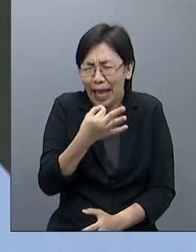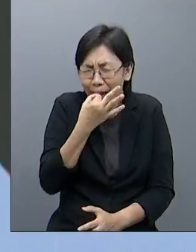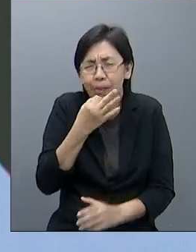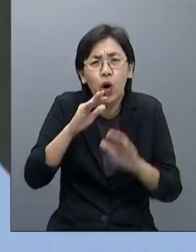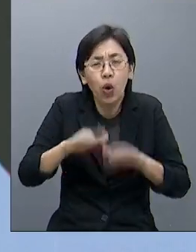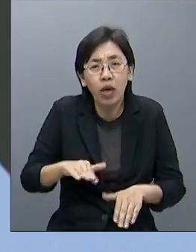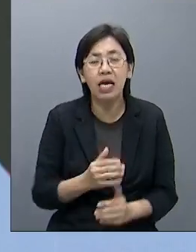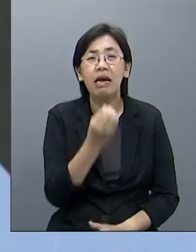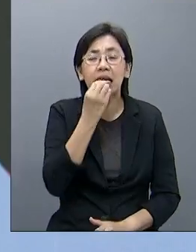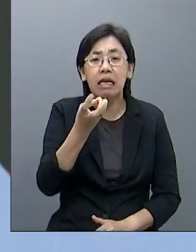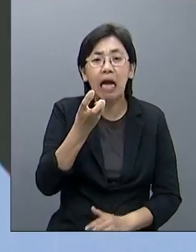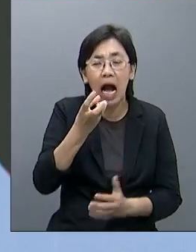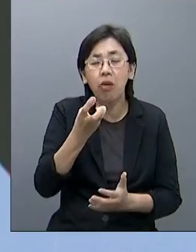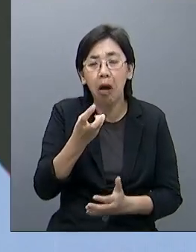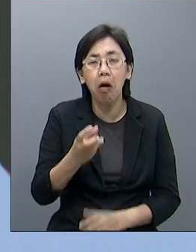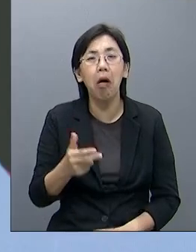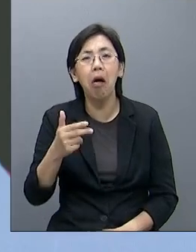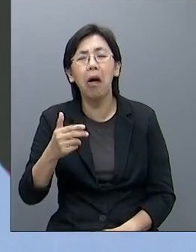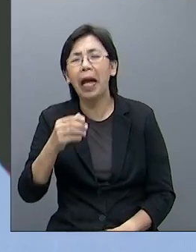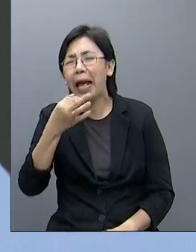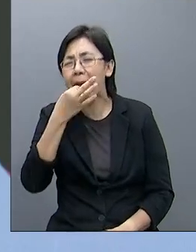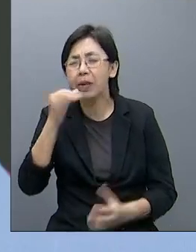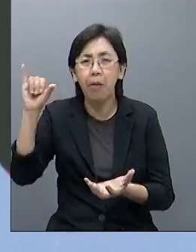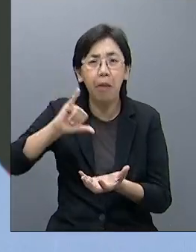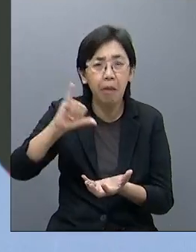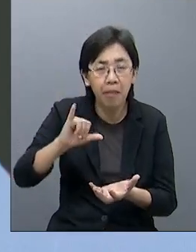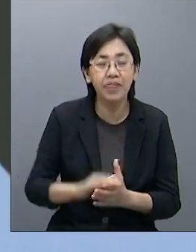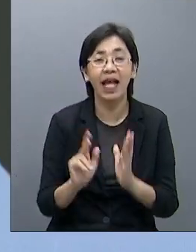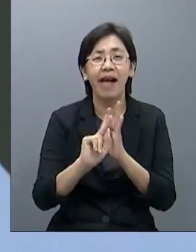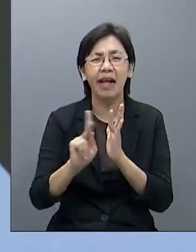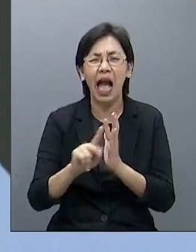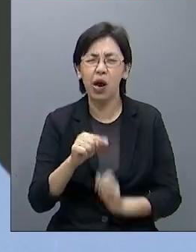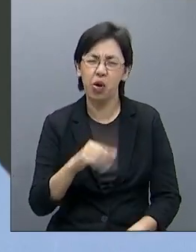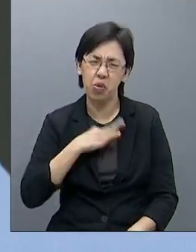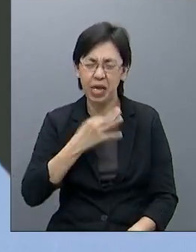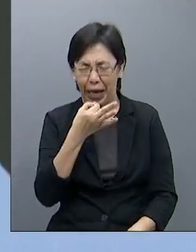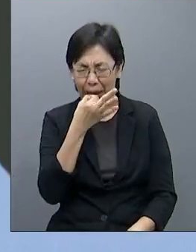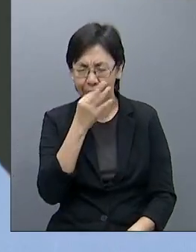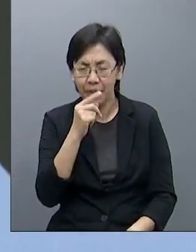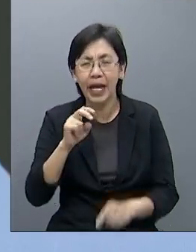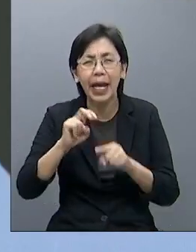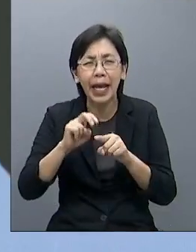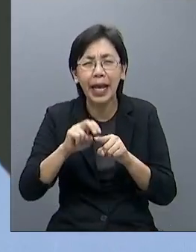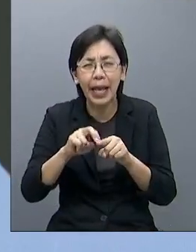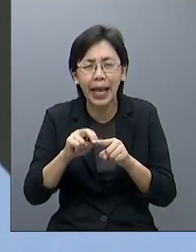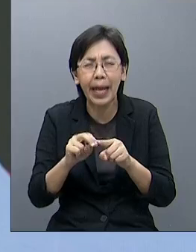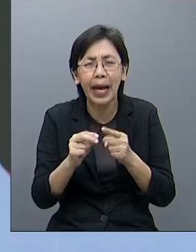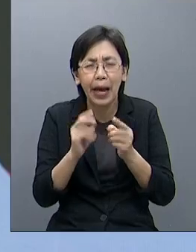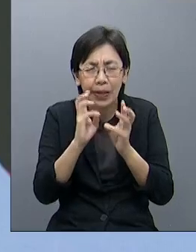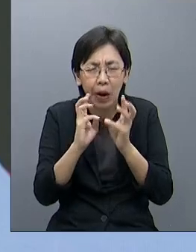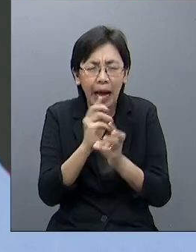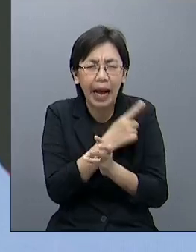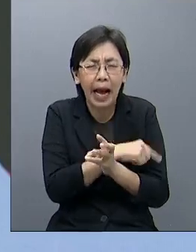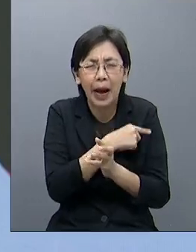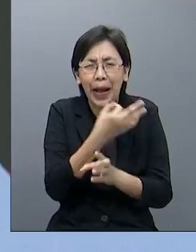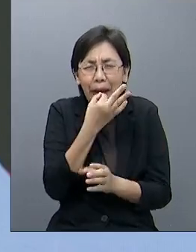กินแกงอ่อนเข็ไปใส่เกลอลงไปหน่อยสรุปเอาไปเอามาตอนนี้คนไย